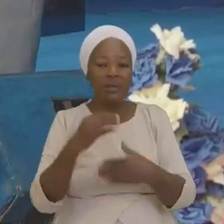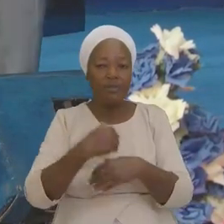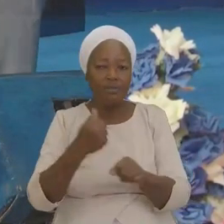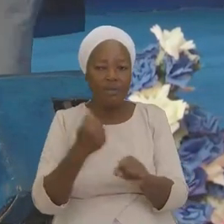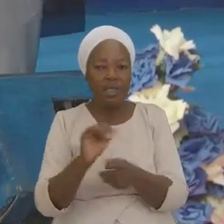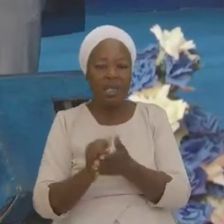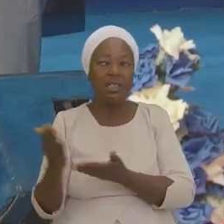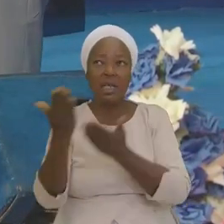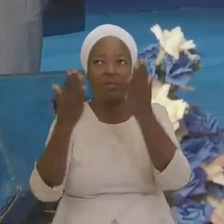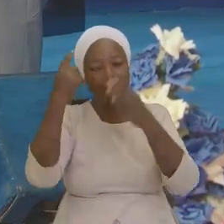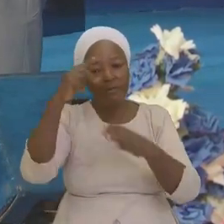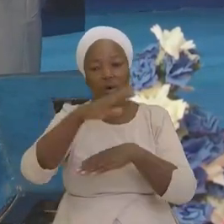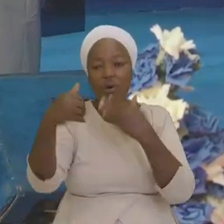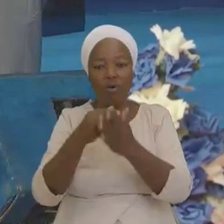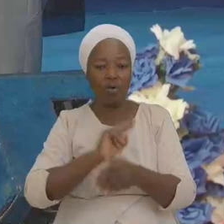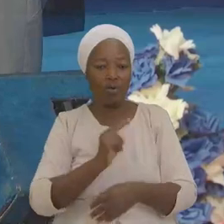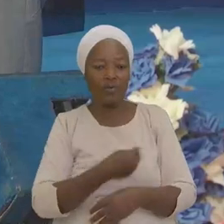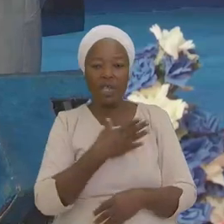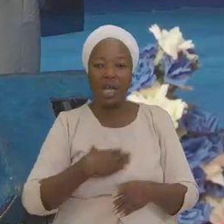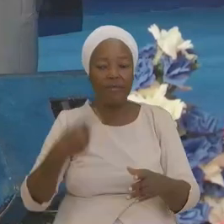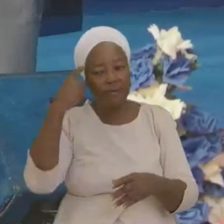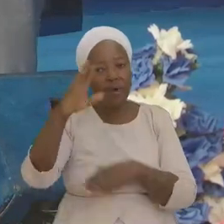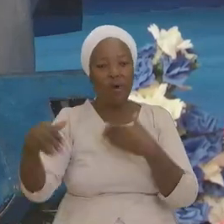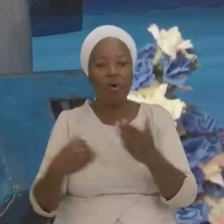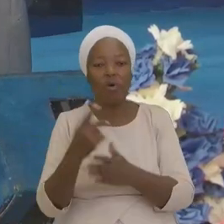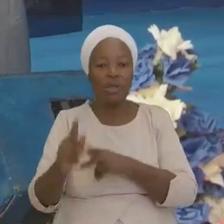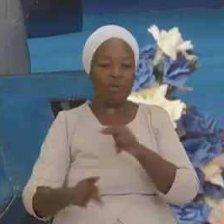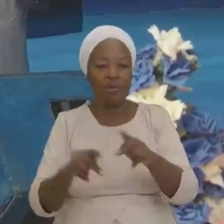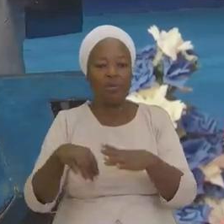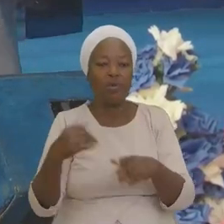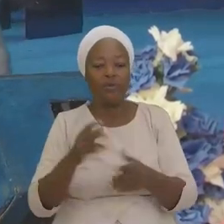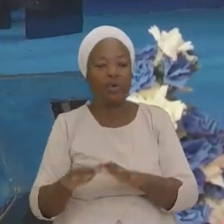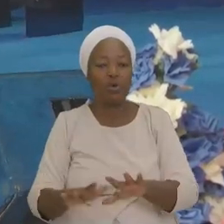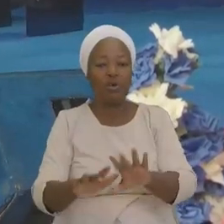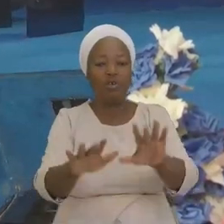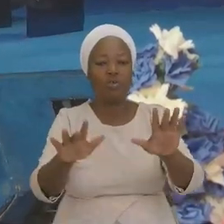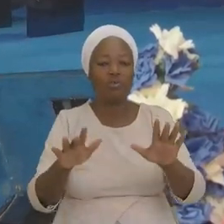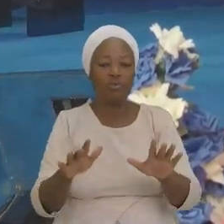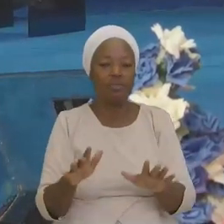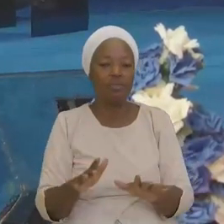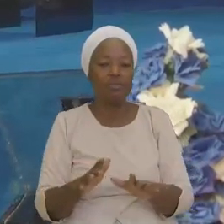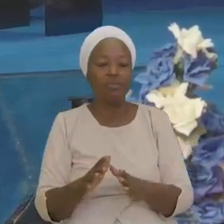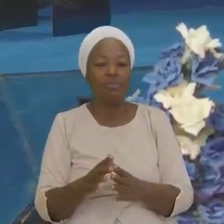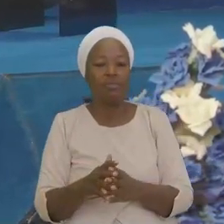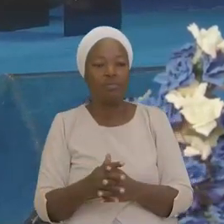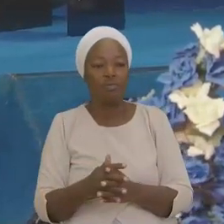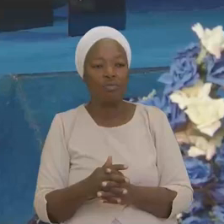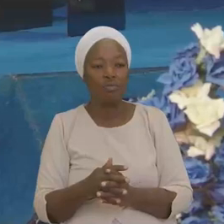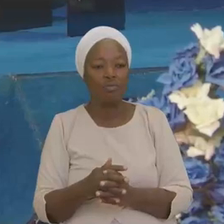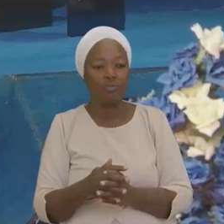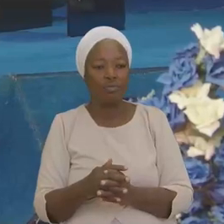les proclamateurs. C'est lui qui fait l'expiation pour nous tous et pour tout le peuple de